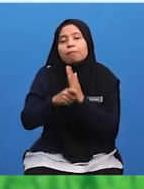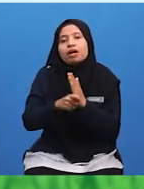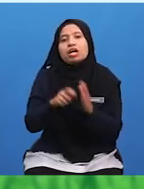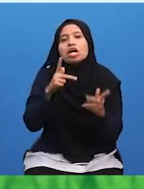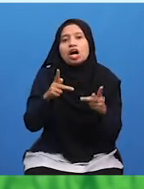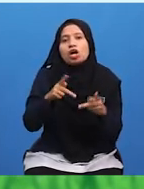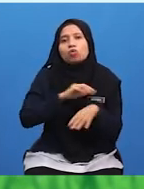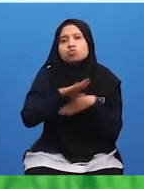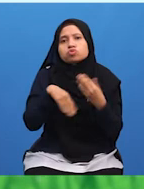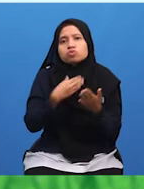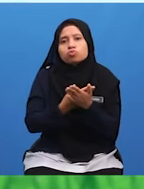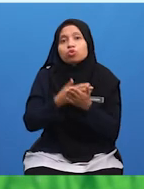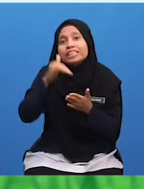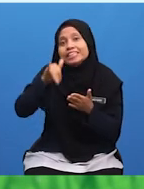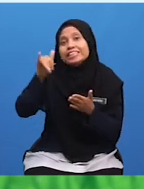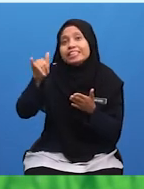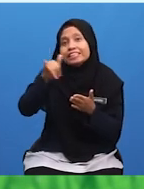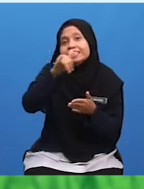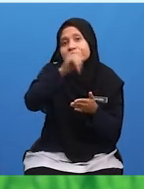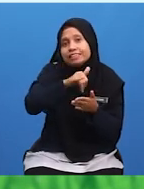Sekiranya semuanya dijawab ya,